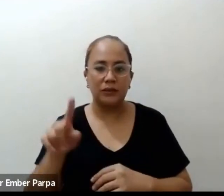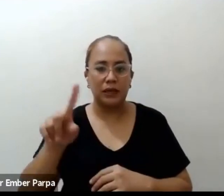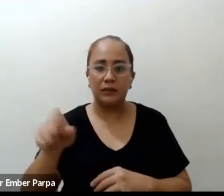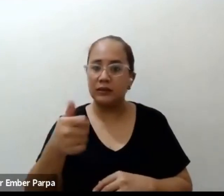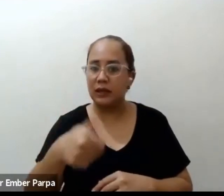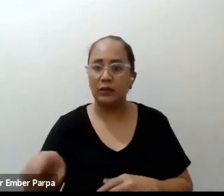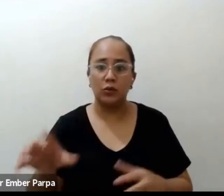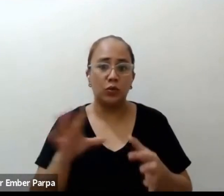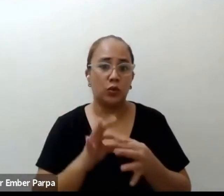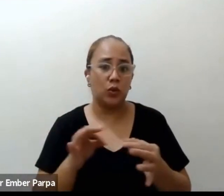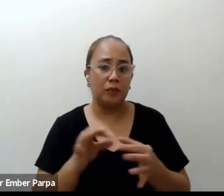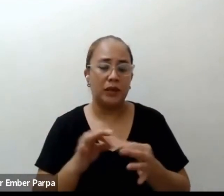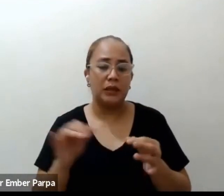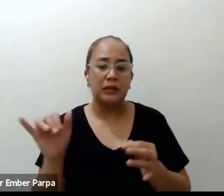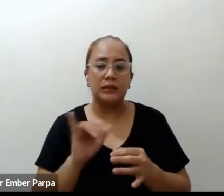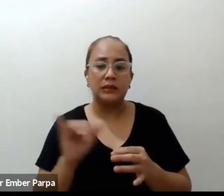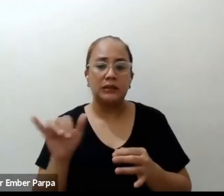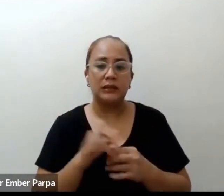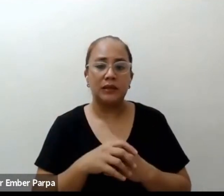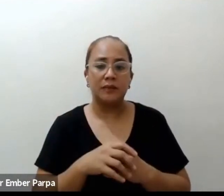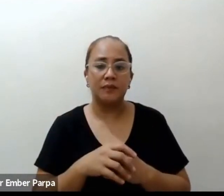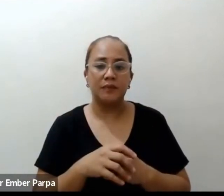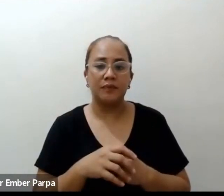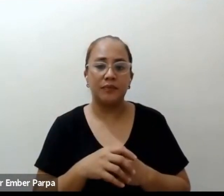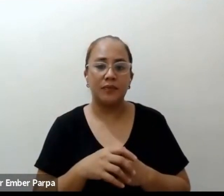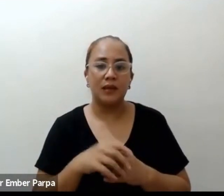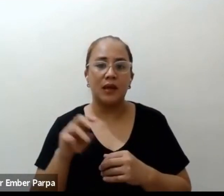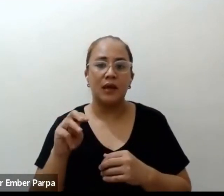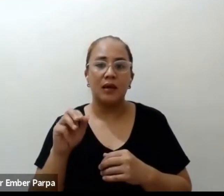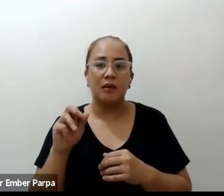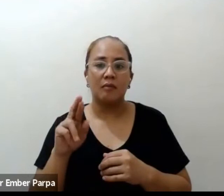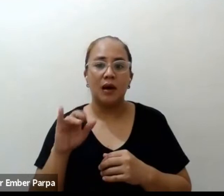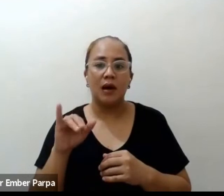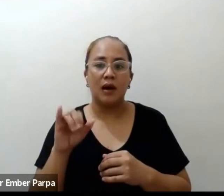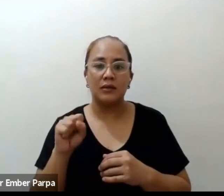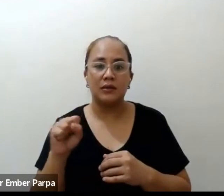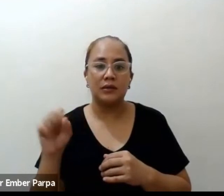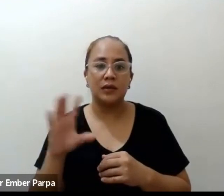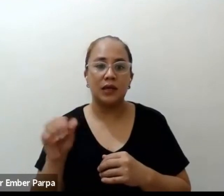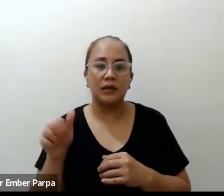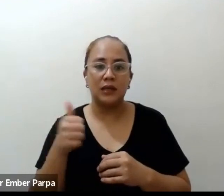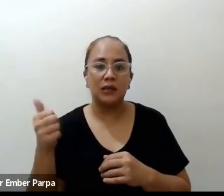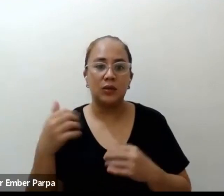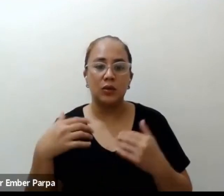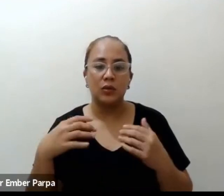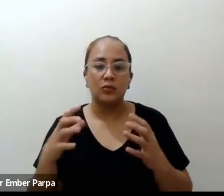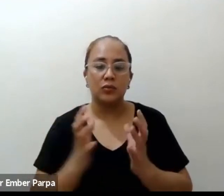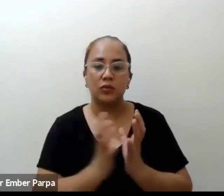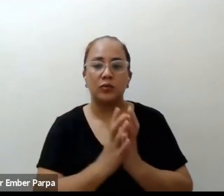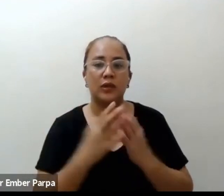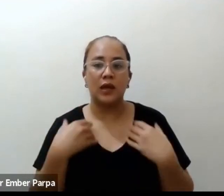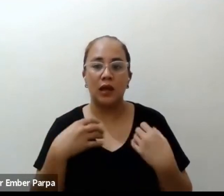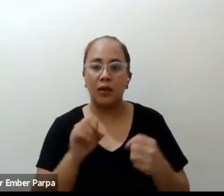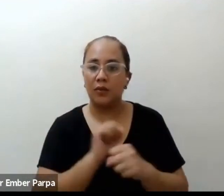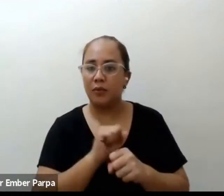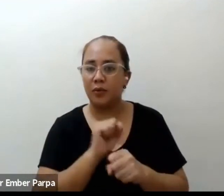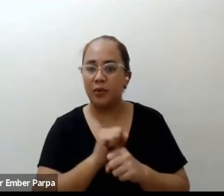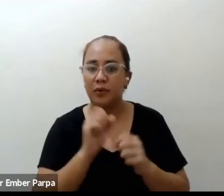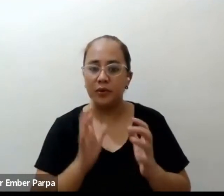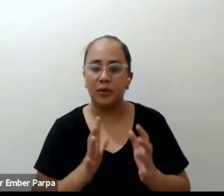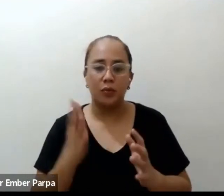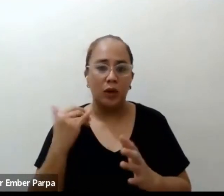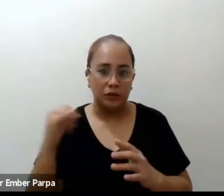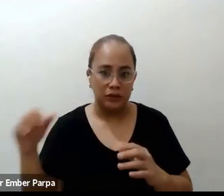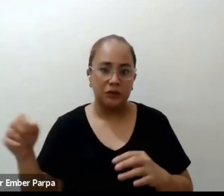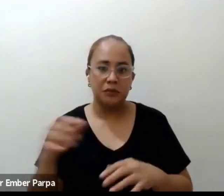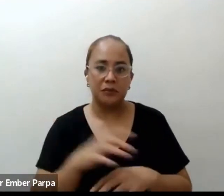to comment. Pati na rin si Maris at saka si ang community health worker natin. kasi apektado